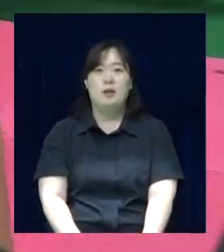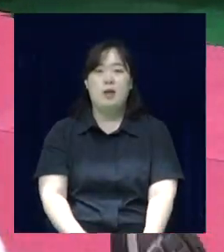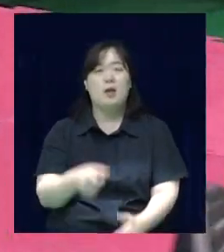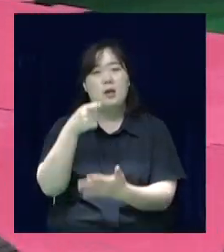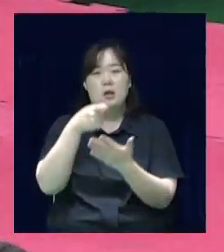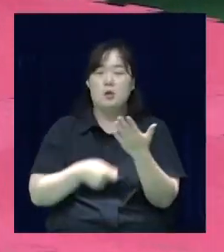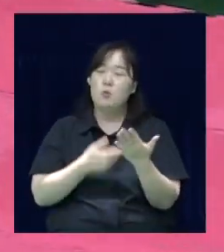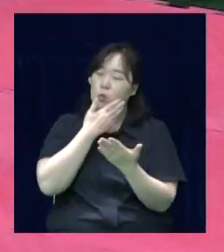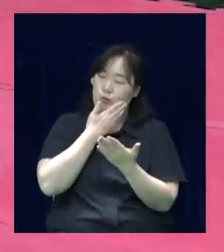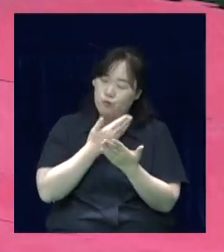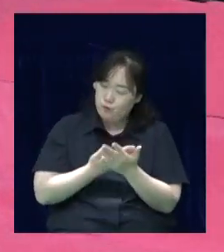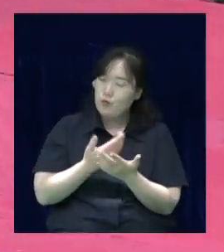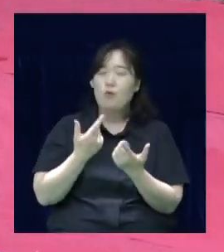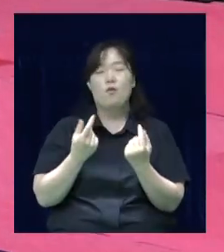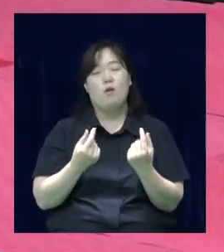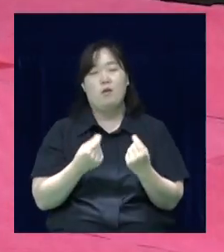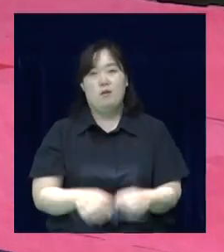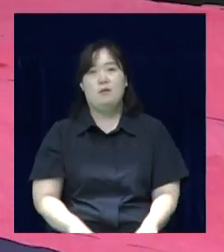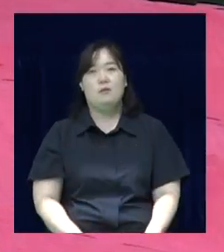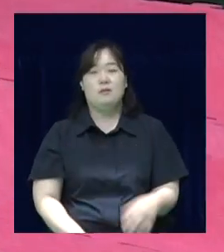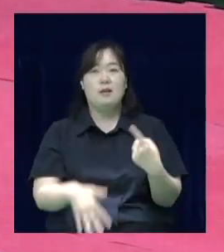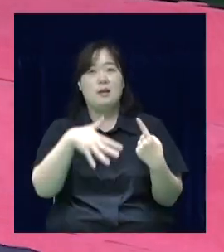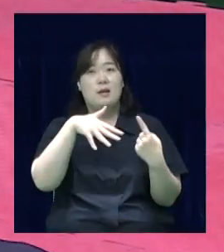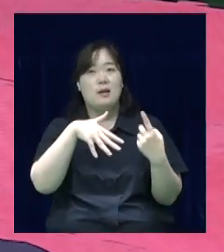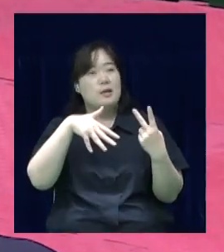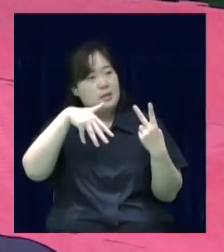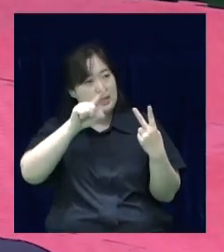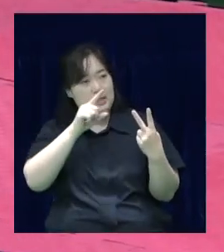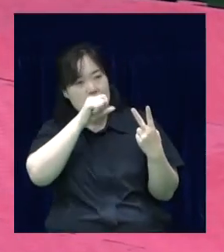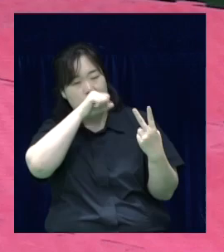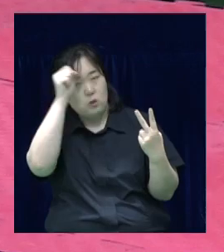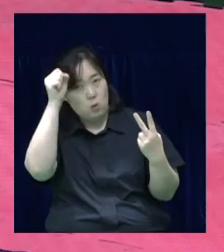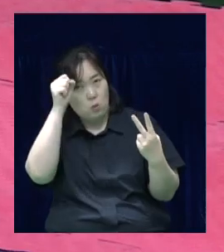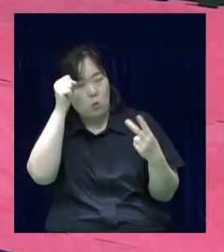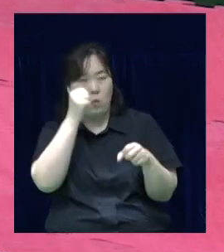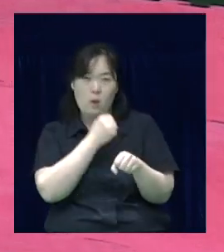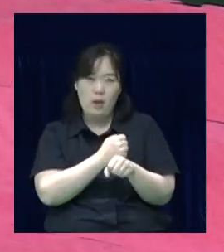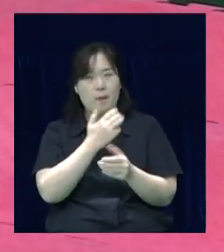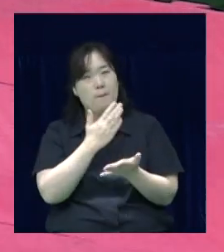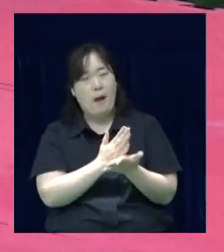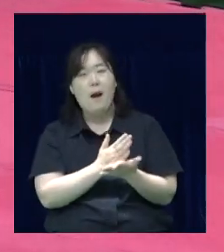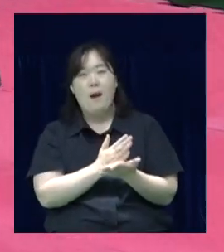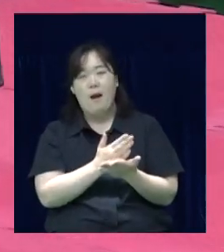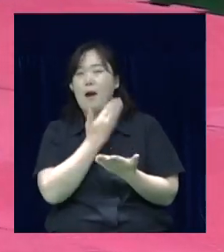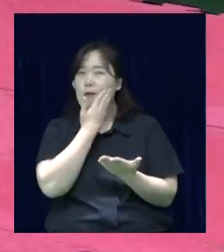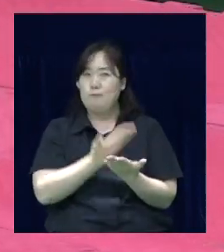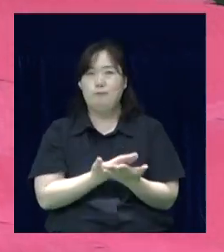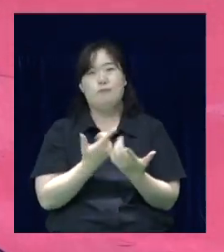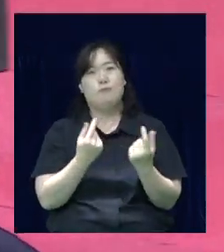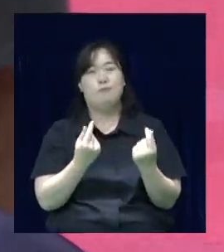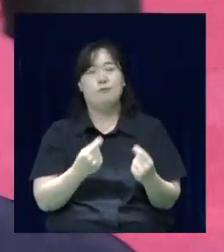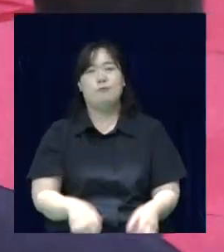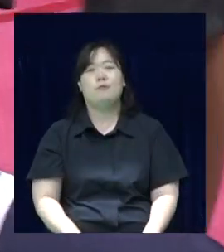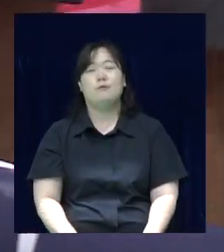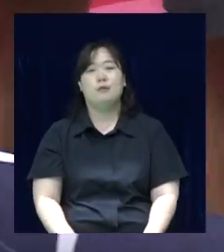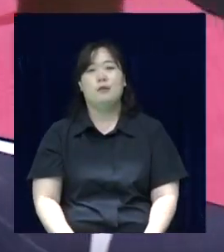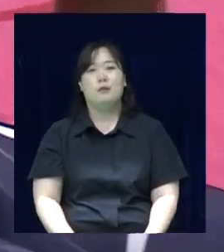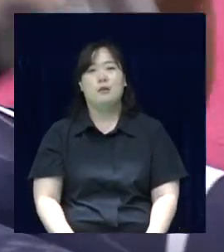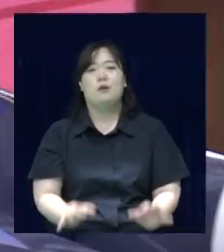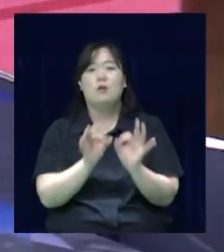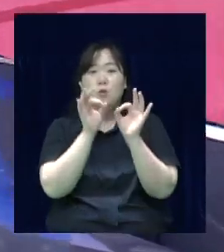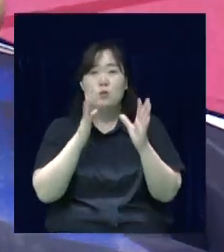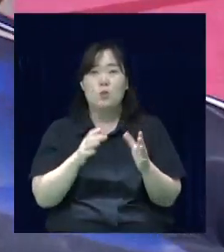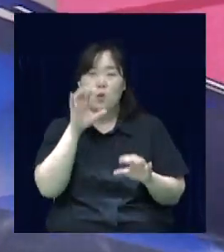기록이 또 중요할 것 같습니다. 2차 시도의 성공 여부가 또 굉장히 중요해진 상황이고요. 뭐 그간 그